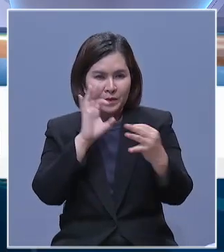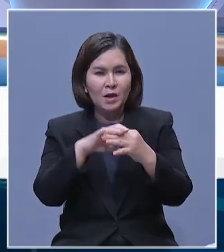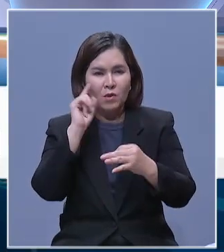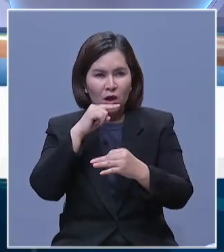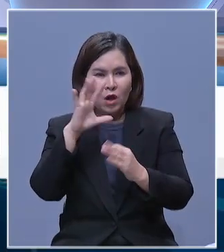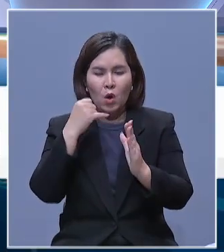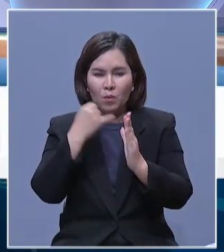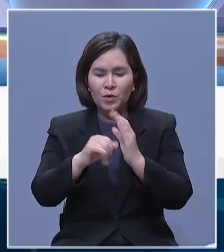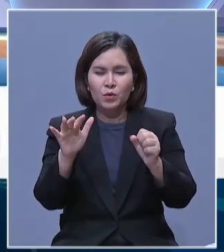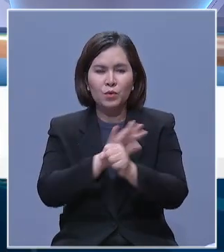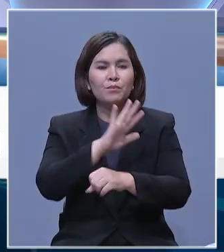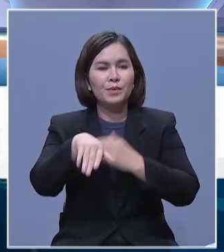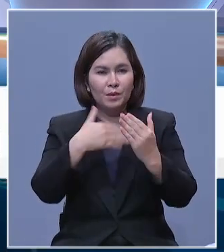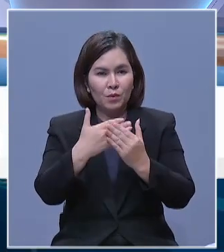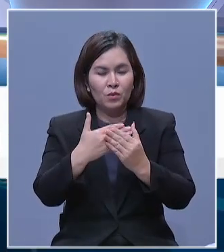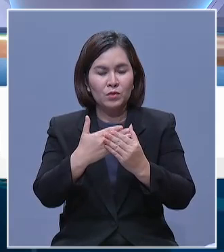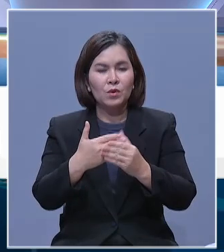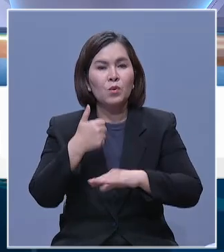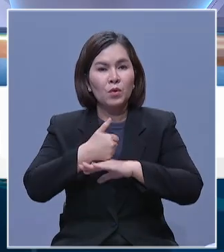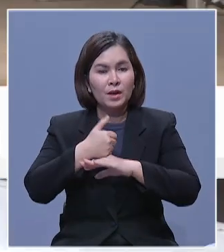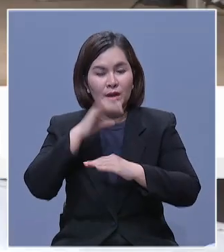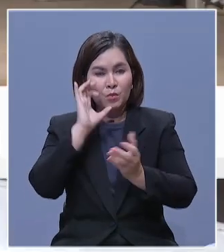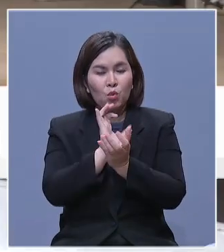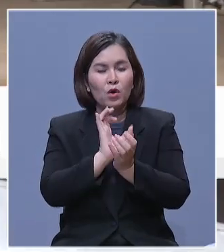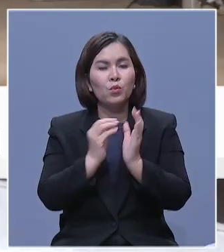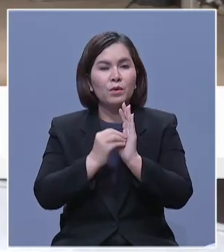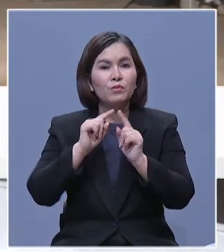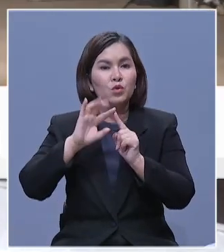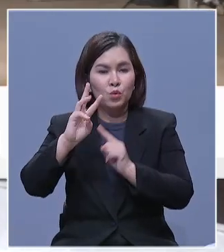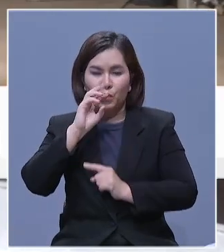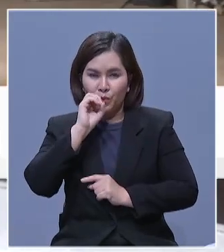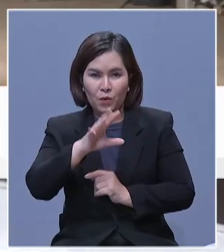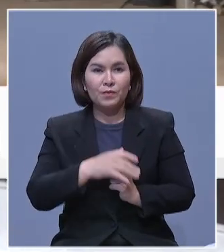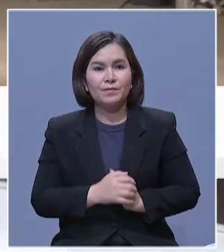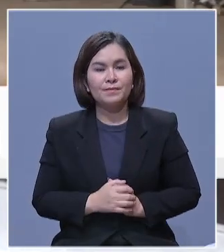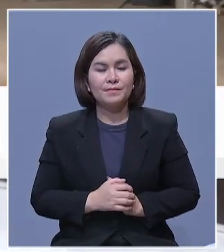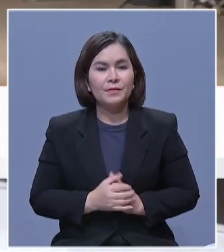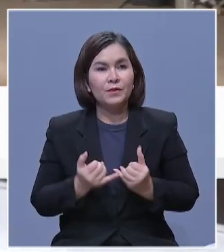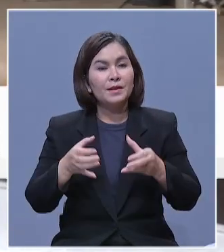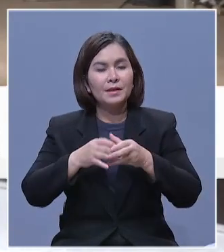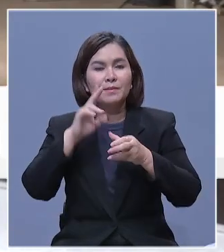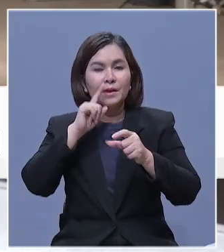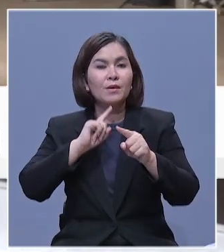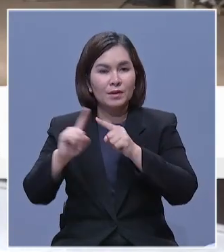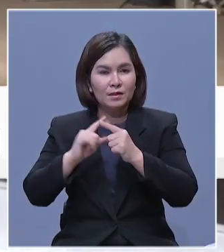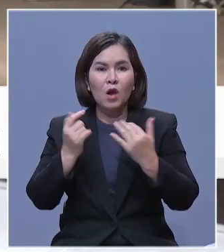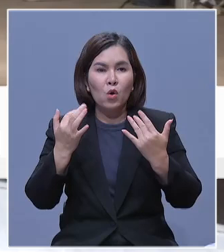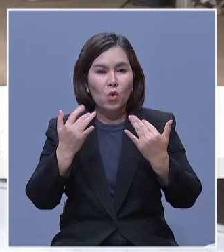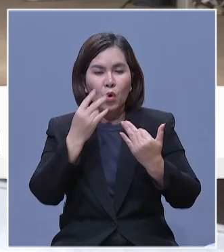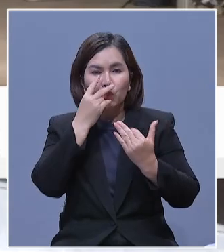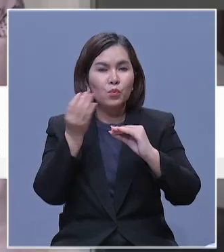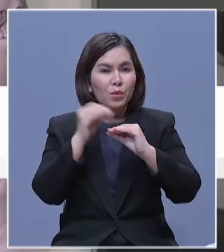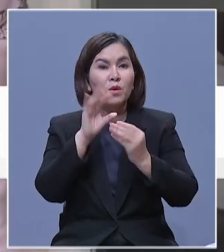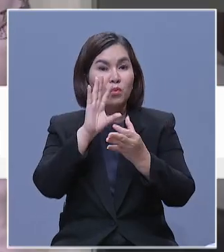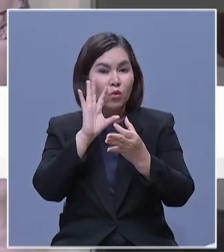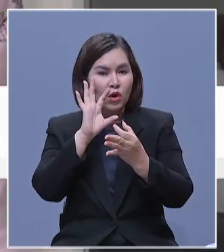ต้องเอาผิดทั้งหมดอ่ะนะครับท่านผู้ชมครับบรรยากาศที่สนปทุมวันช่วงเช้าวันนี้สื่อมวลชนหลายสำนักยังคงติดตามความคืบ